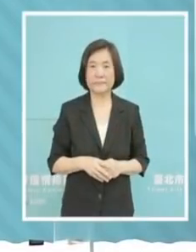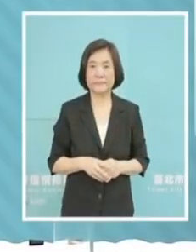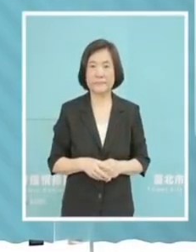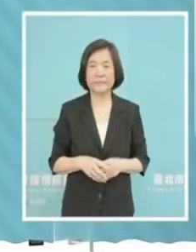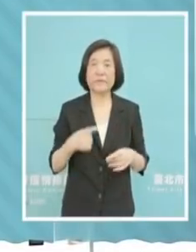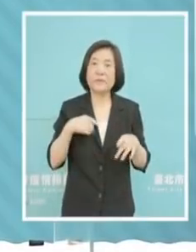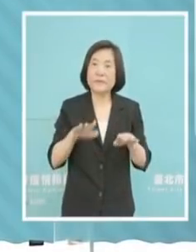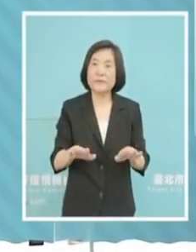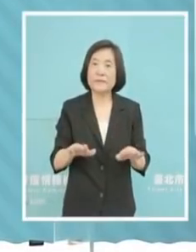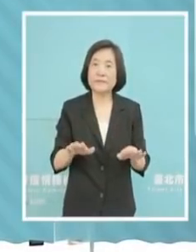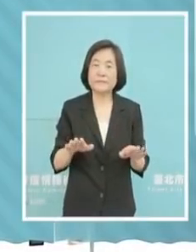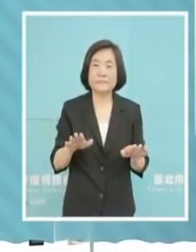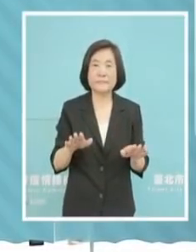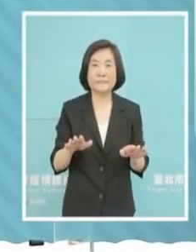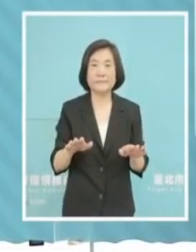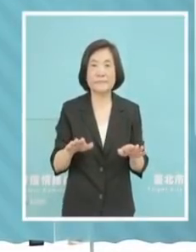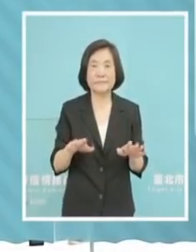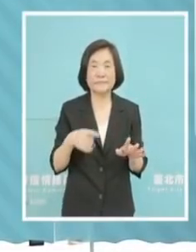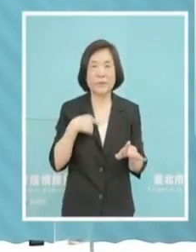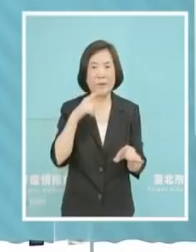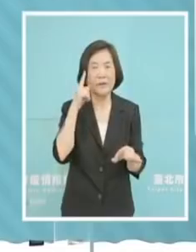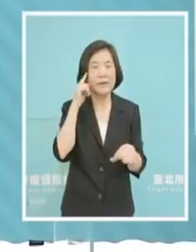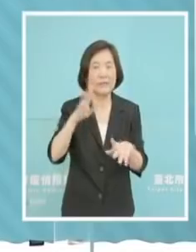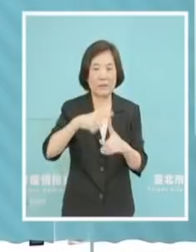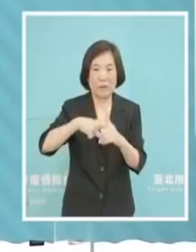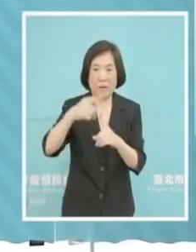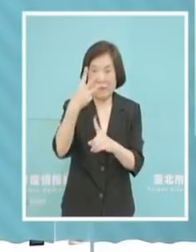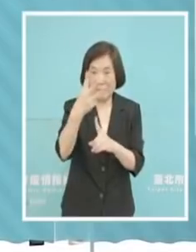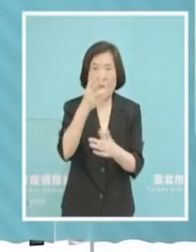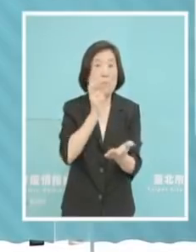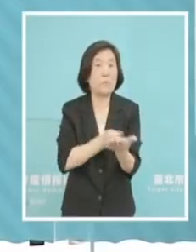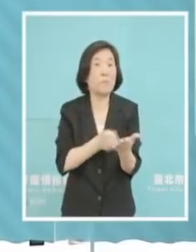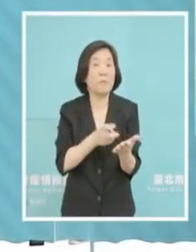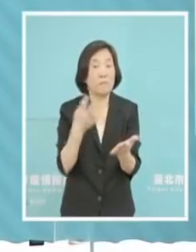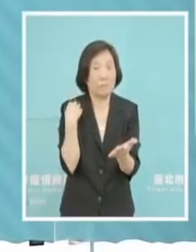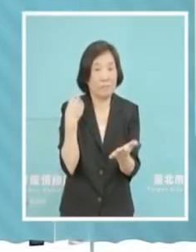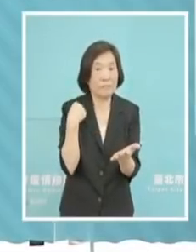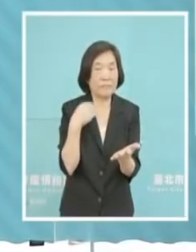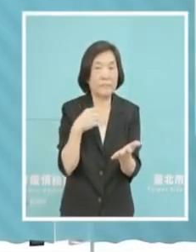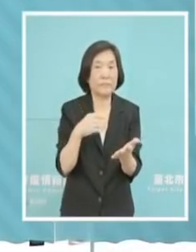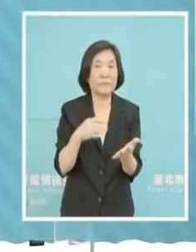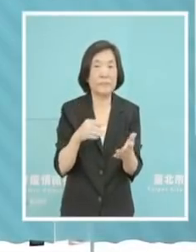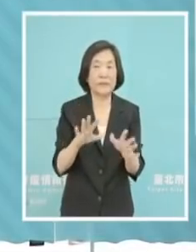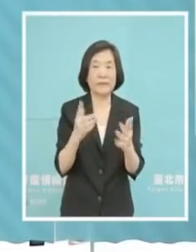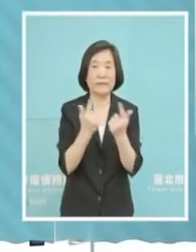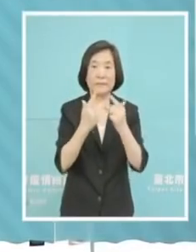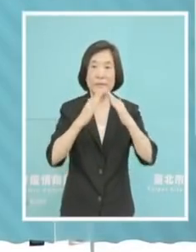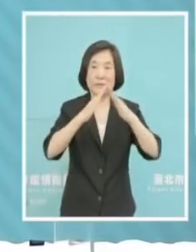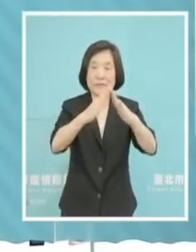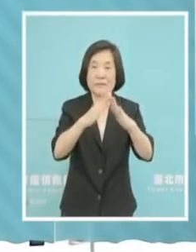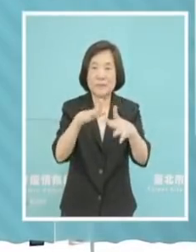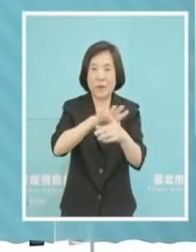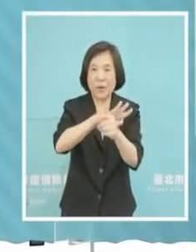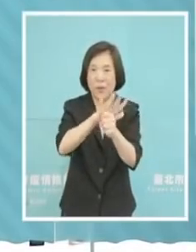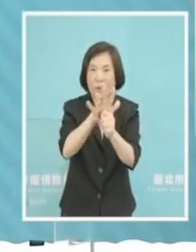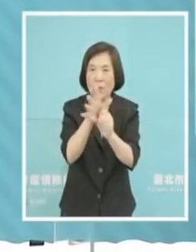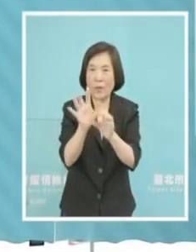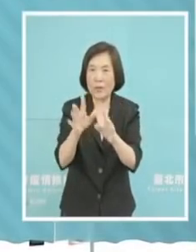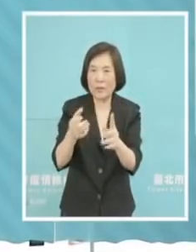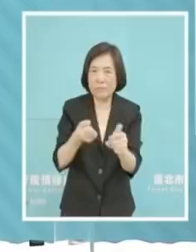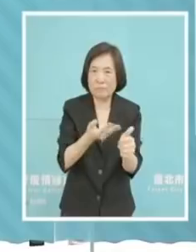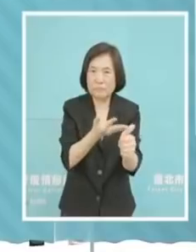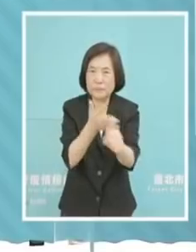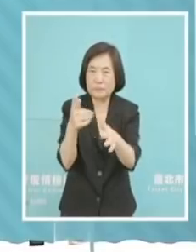要打您刚刚所列的 AG 啊、娇生莫德纳啊、辉瑞，还有就是中国国药，因为这些